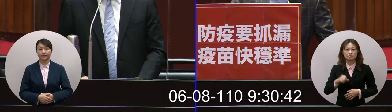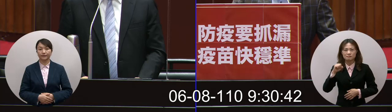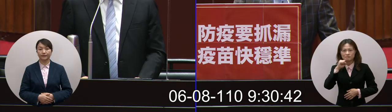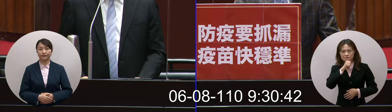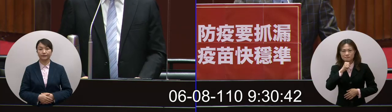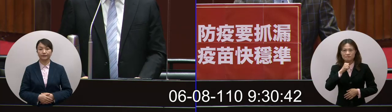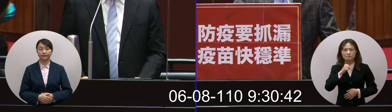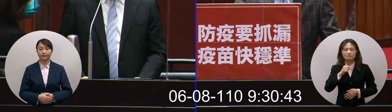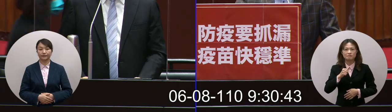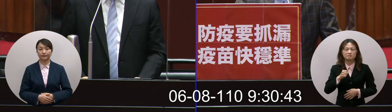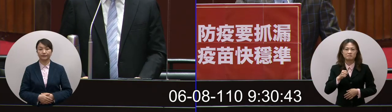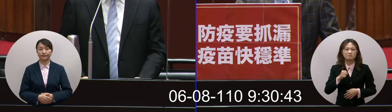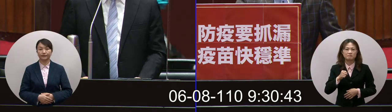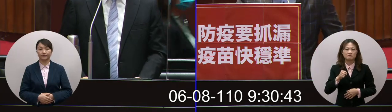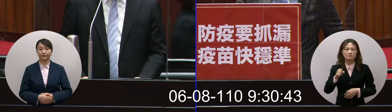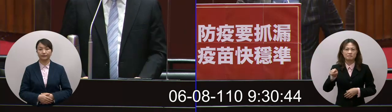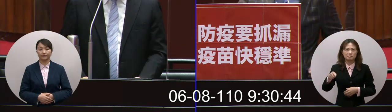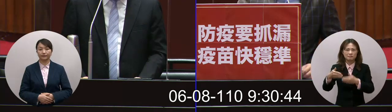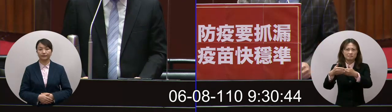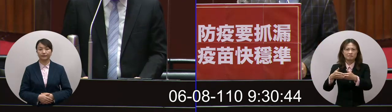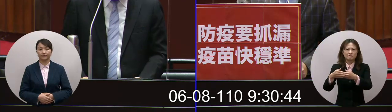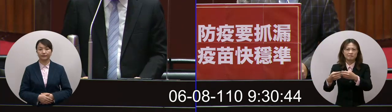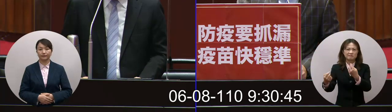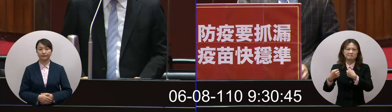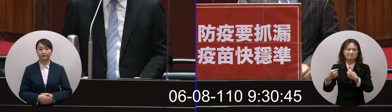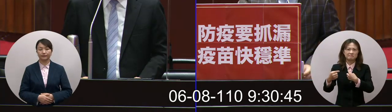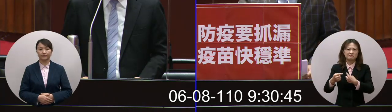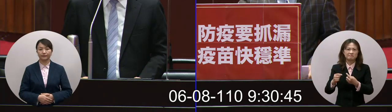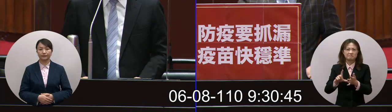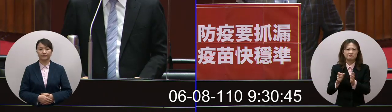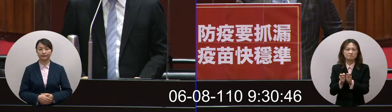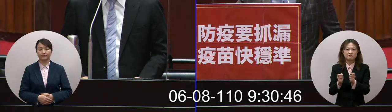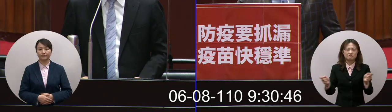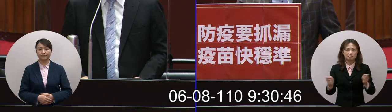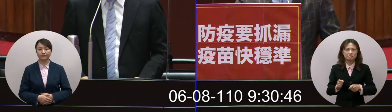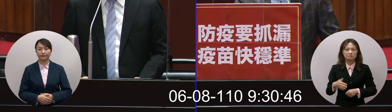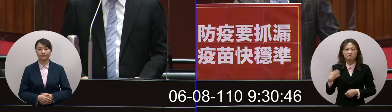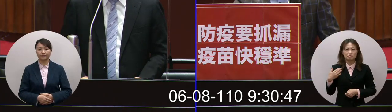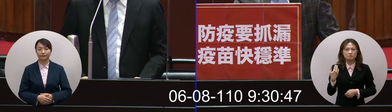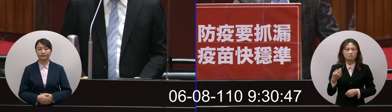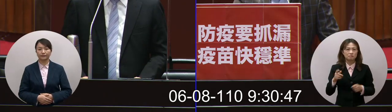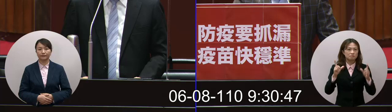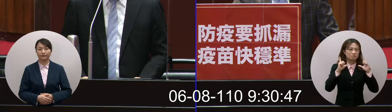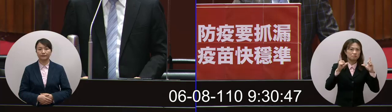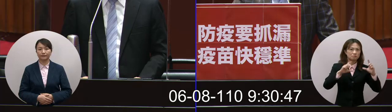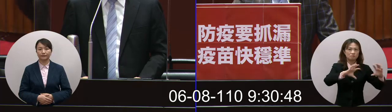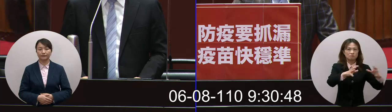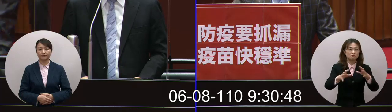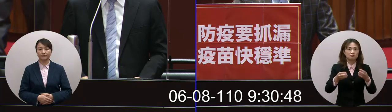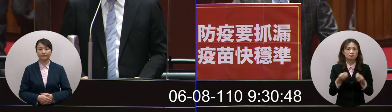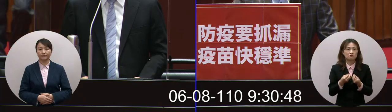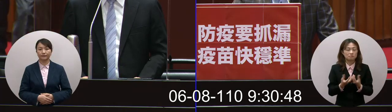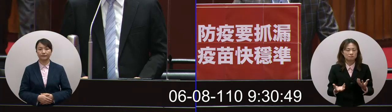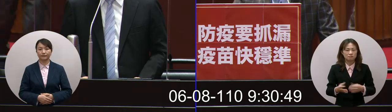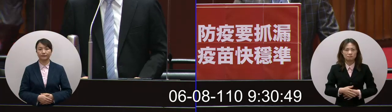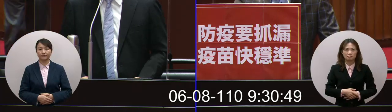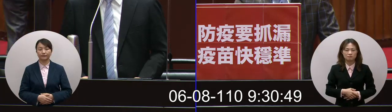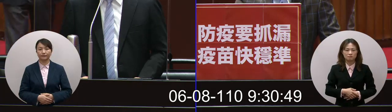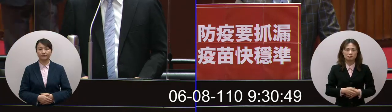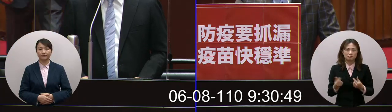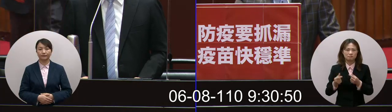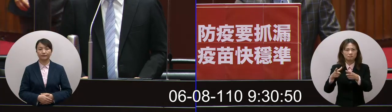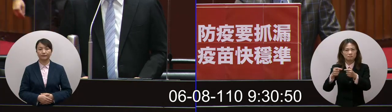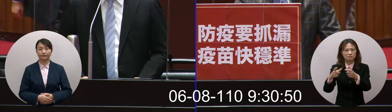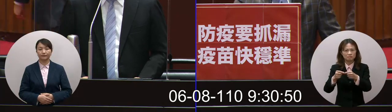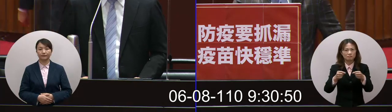民党欺负久啊，啊煞袂记你徛起来的这个安怎款伫国际上做人。明明是有一挂朋友，不管是为美国也是日本